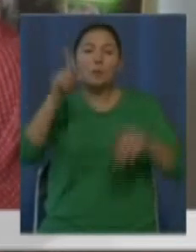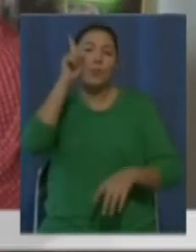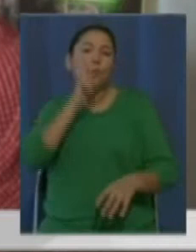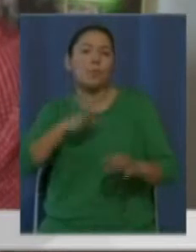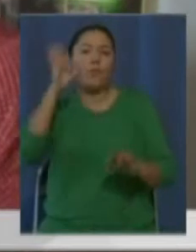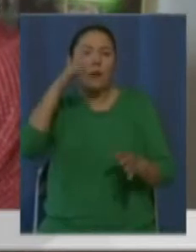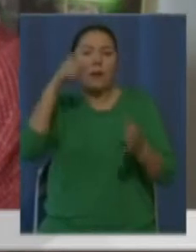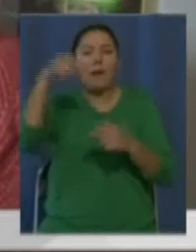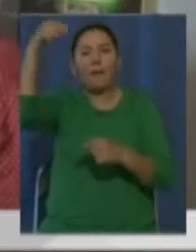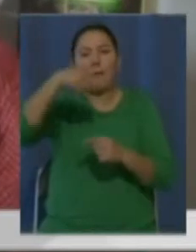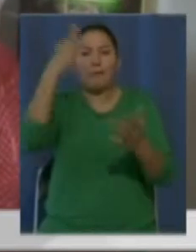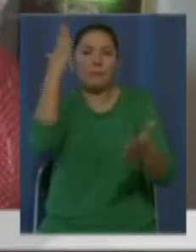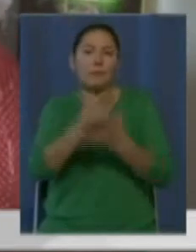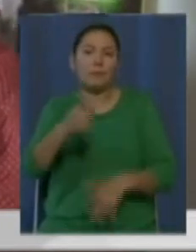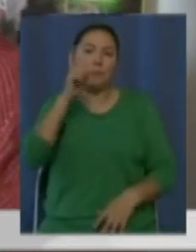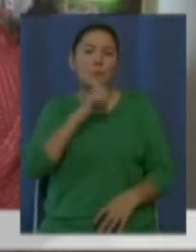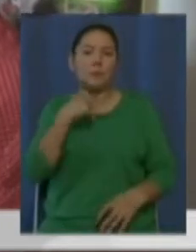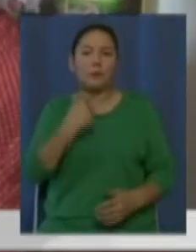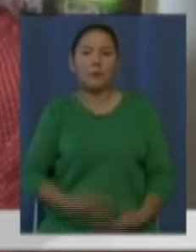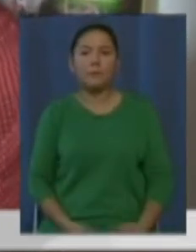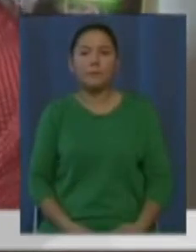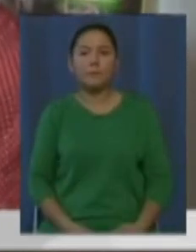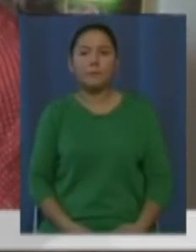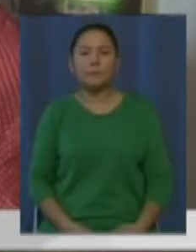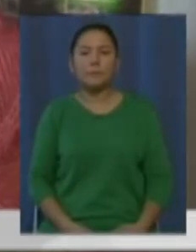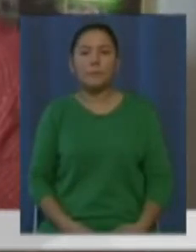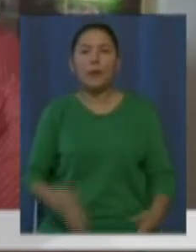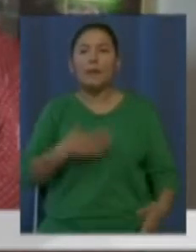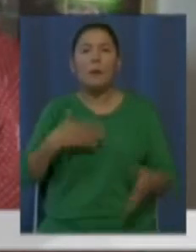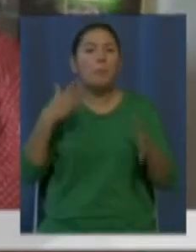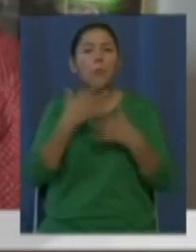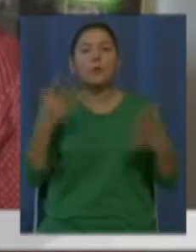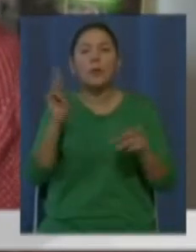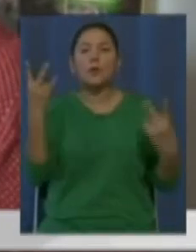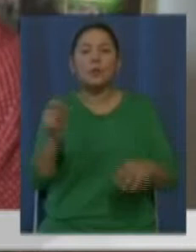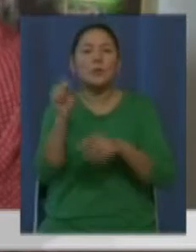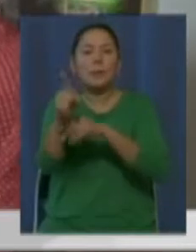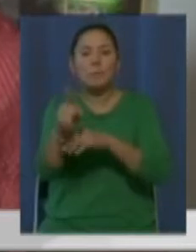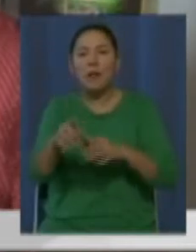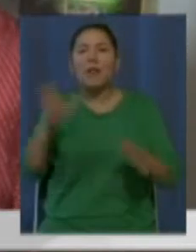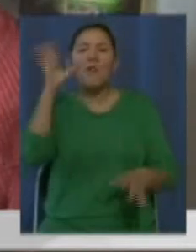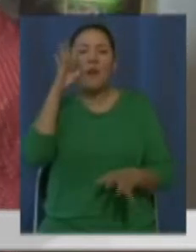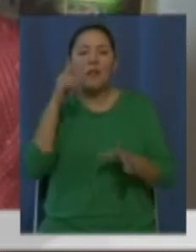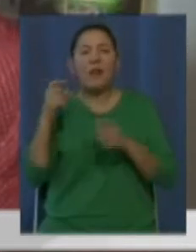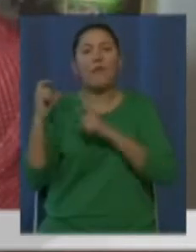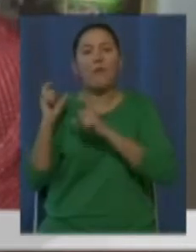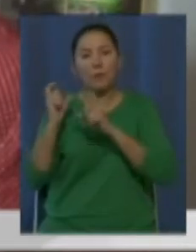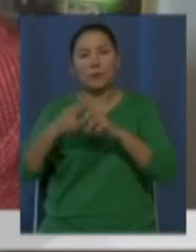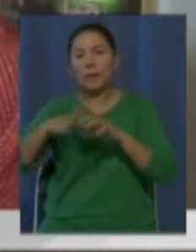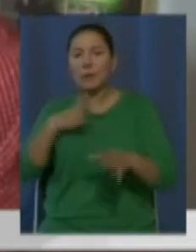Соларға барлығына өте жақсы болды бұл су келгені. Бәріміз де қуаныштымыз. Уақытында келіп тұр